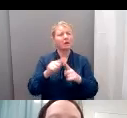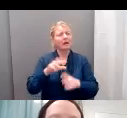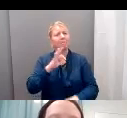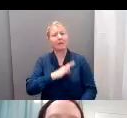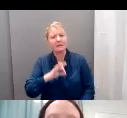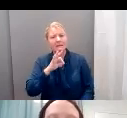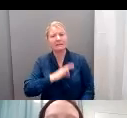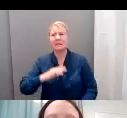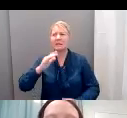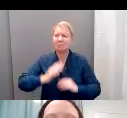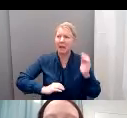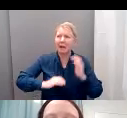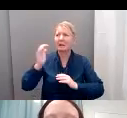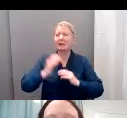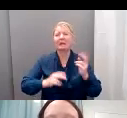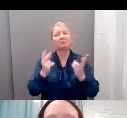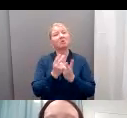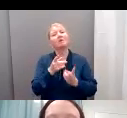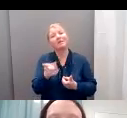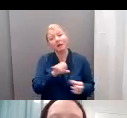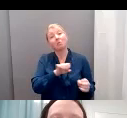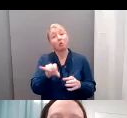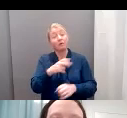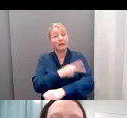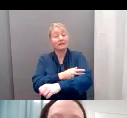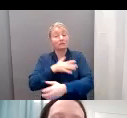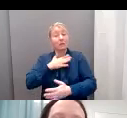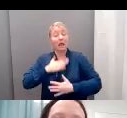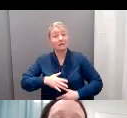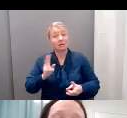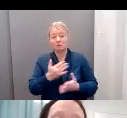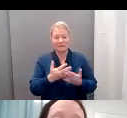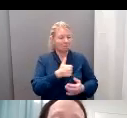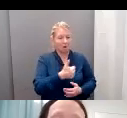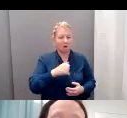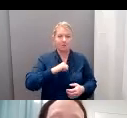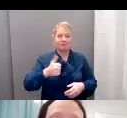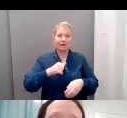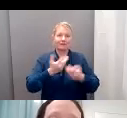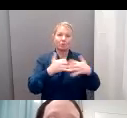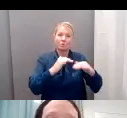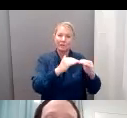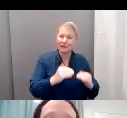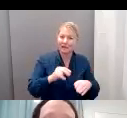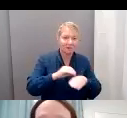den sexuella hälsan negativt. Inte bara sjukdomen eller funktionsnedsättningen i sig.